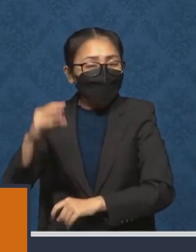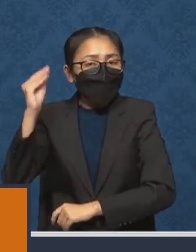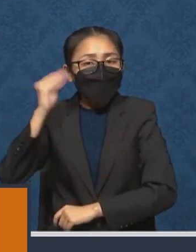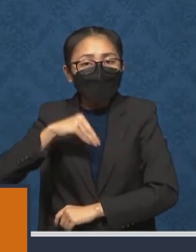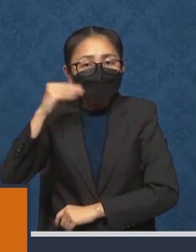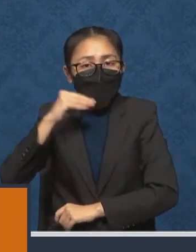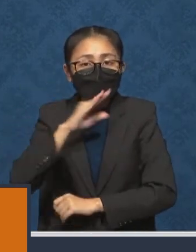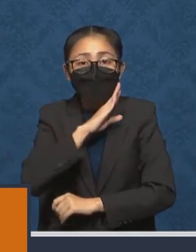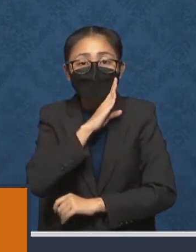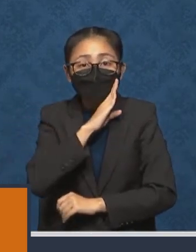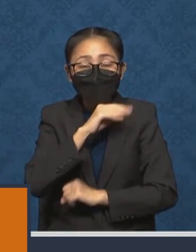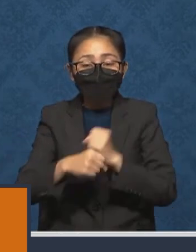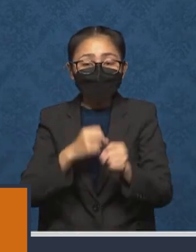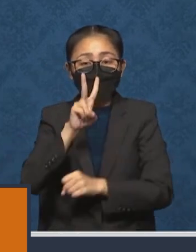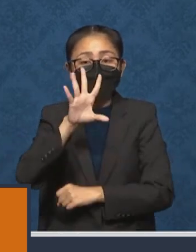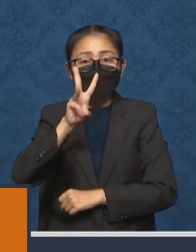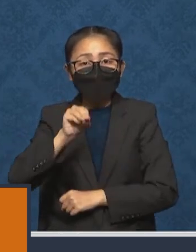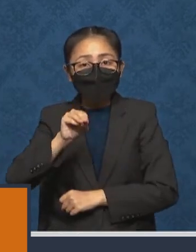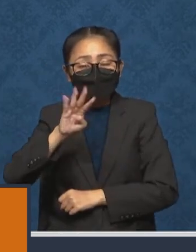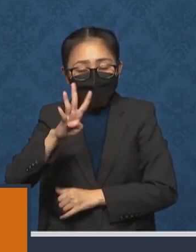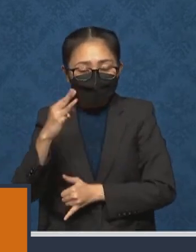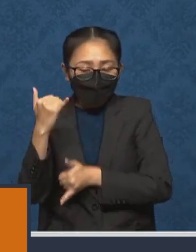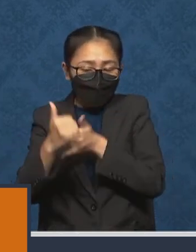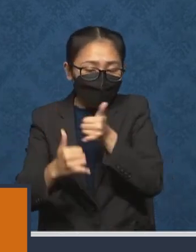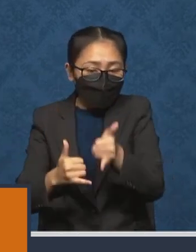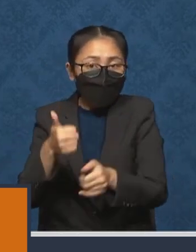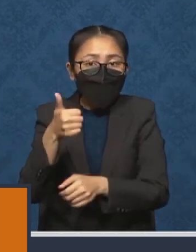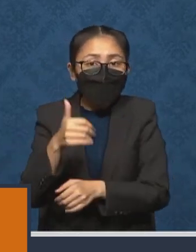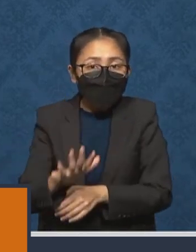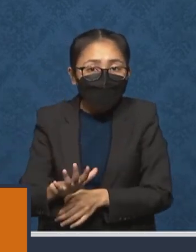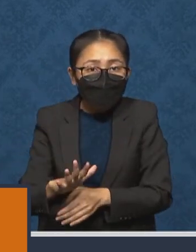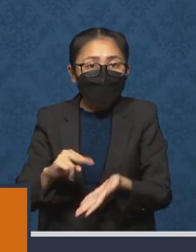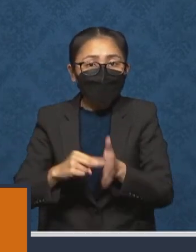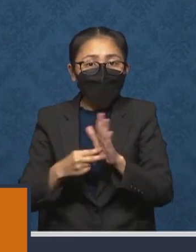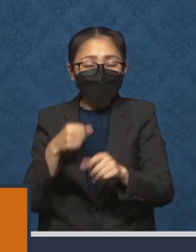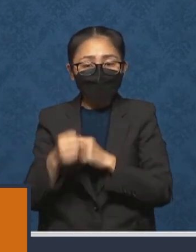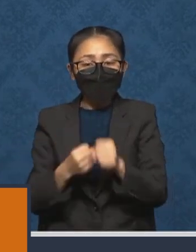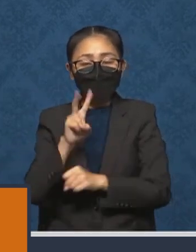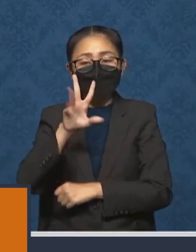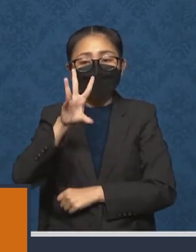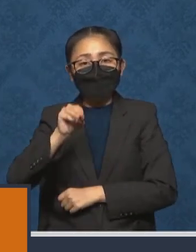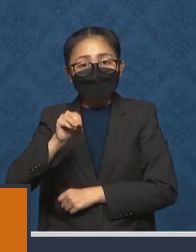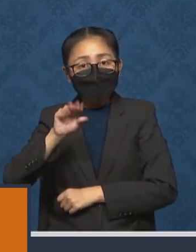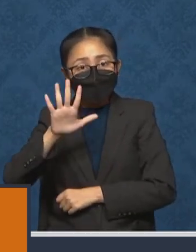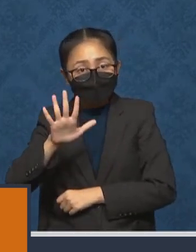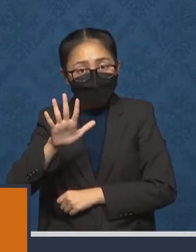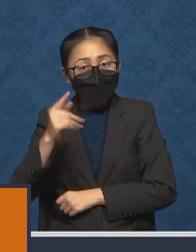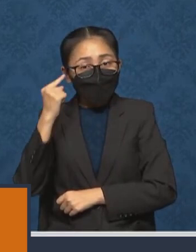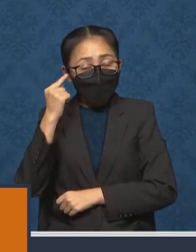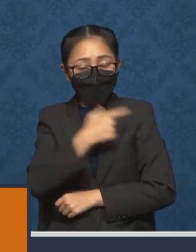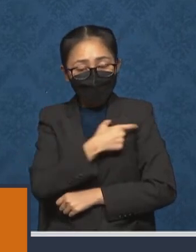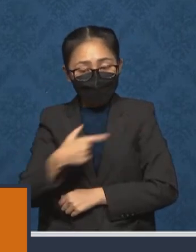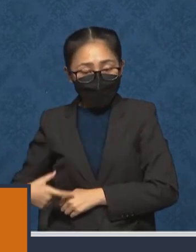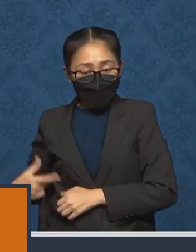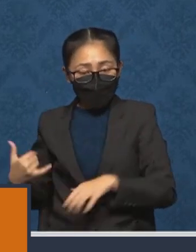ากปี64เสด็จไม่ได้แล้วท่านคิดว่าปี65สถานการณ์โควิดจะดีขึ้นจนสามารถเสด็จได้เหรอ